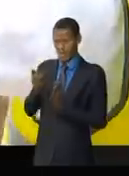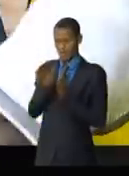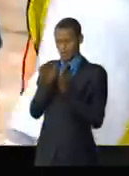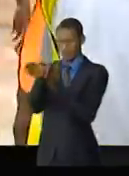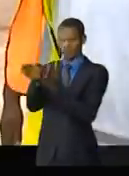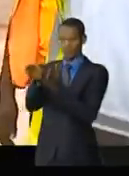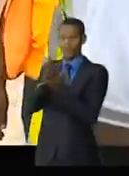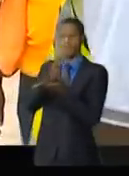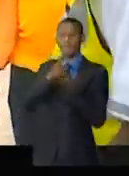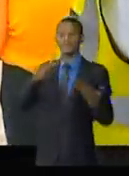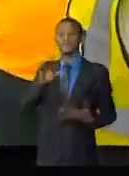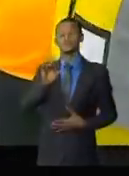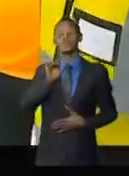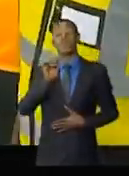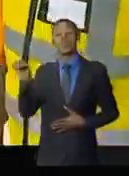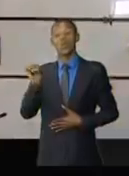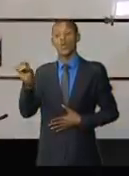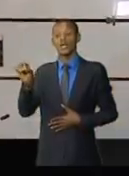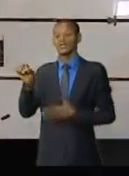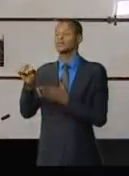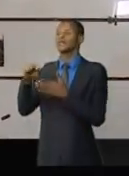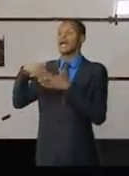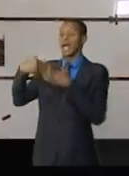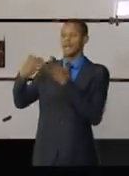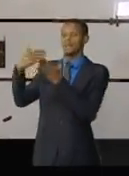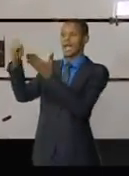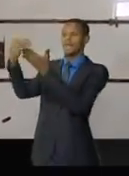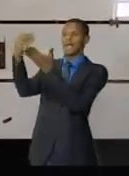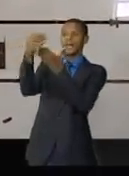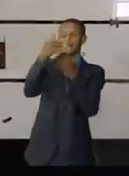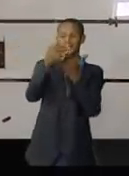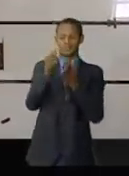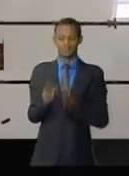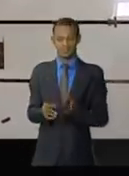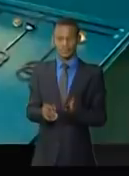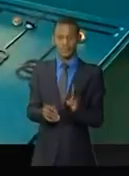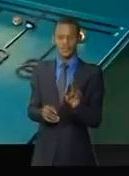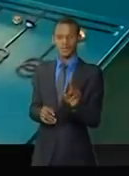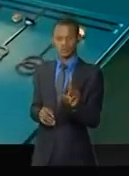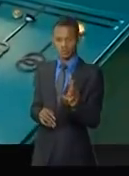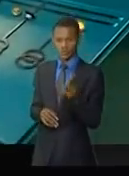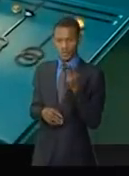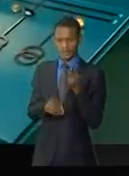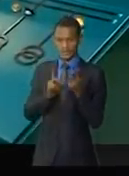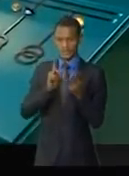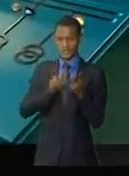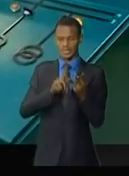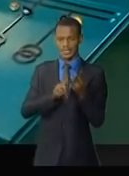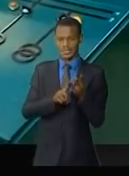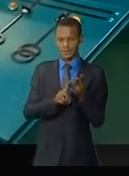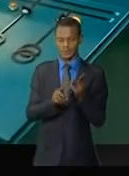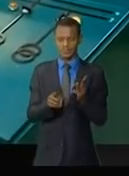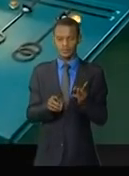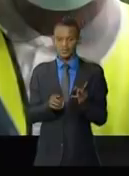pour maintenant la distribuer chez les clients. Et puis nous avons une troisième ligne, c'est la ligne qui va vers Seke. C'est une ligne d'interconnexion